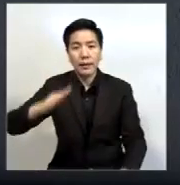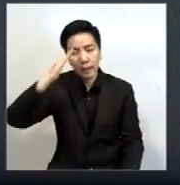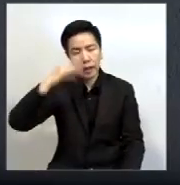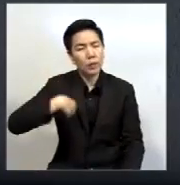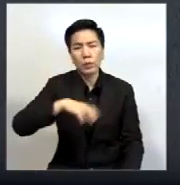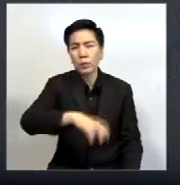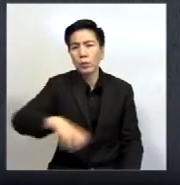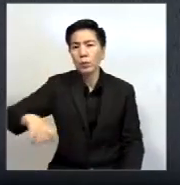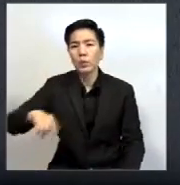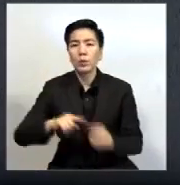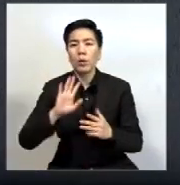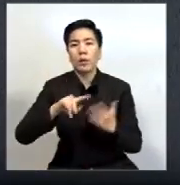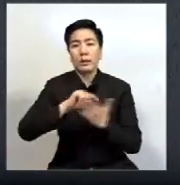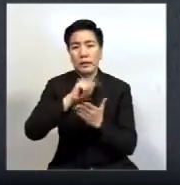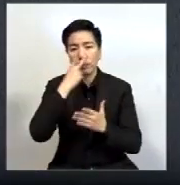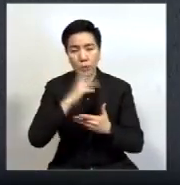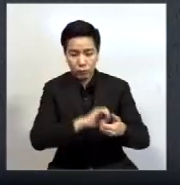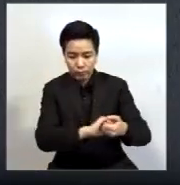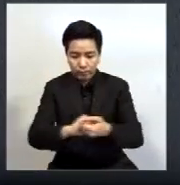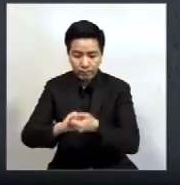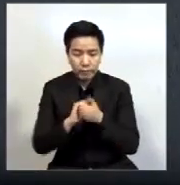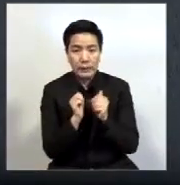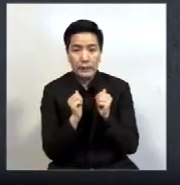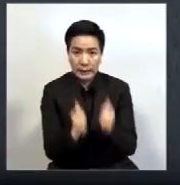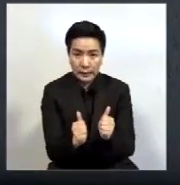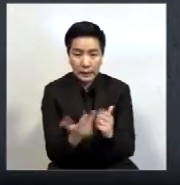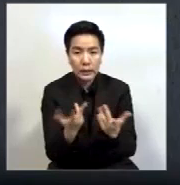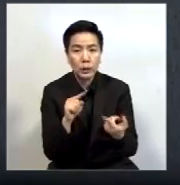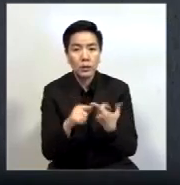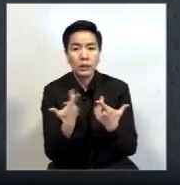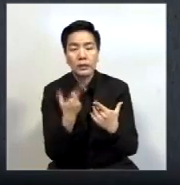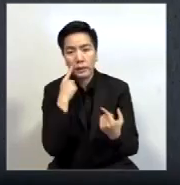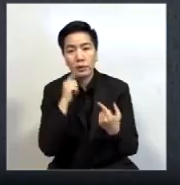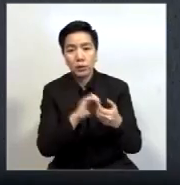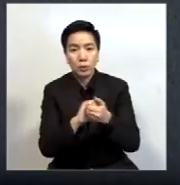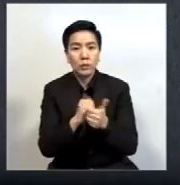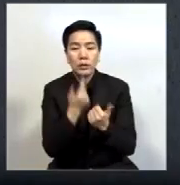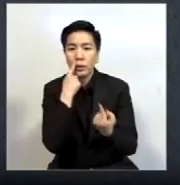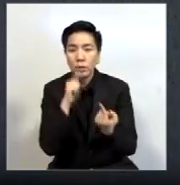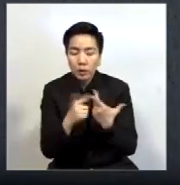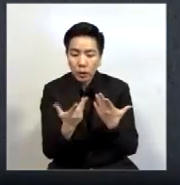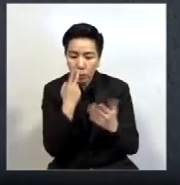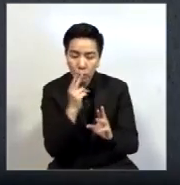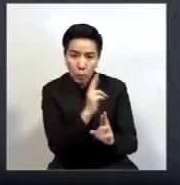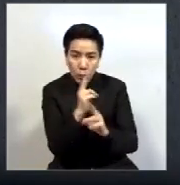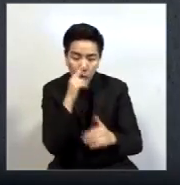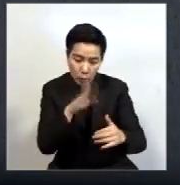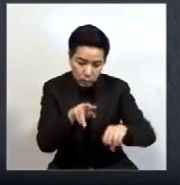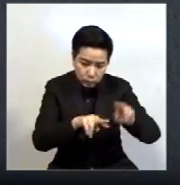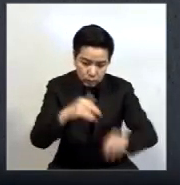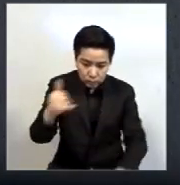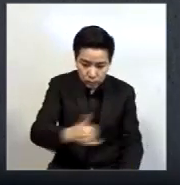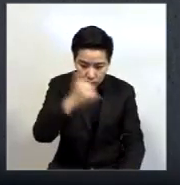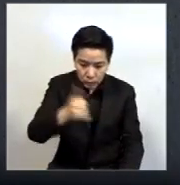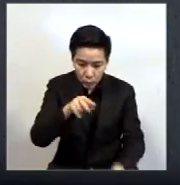านในระดับพื้นที่เนี่ยให้ความร่วมมือเป็นอย่างดีนะครับให้ความร่วมมือเป็นอย่างดีไม่ว่าจะเป็นการเฝ้าระวังคัดกรองที่ช่องท